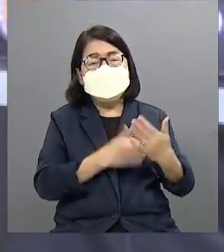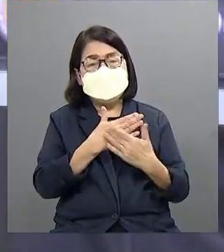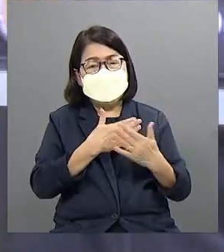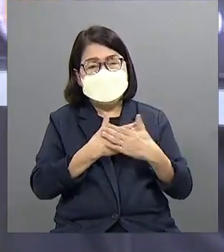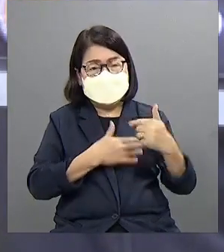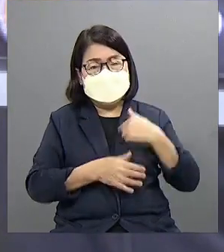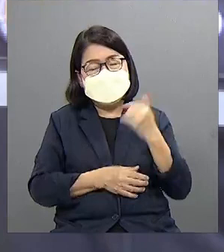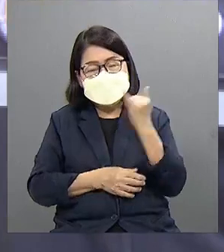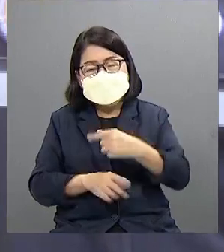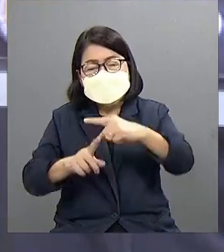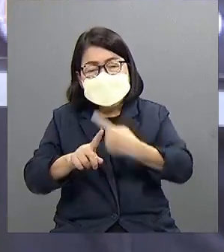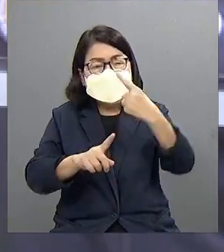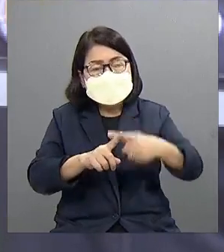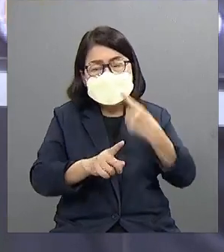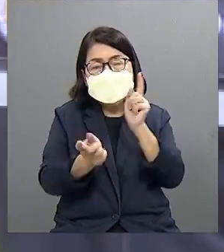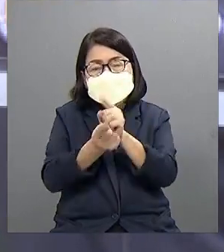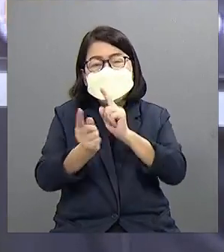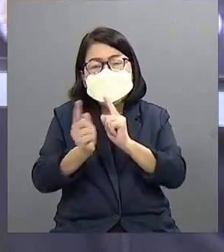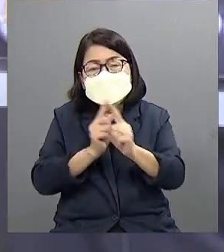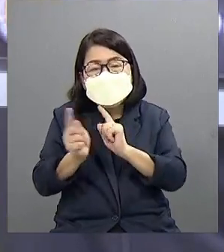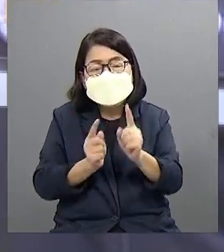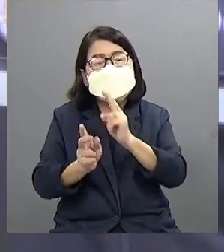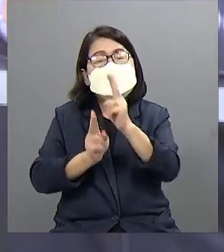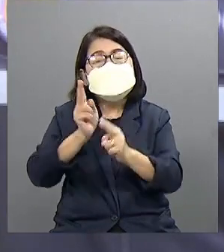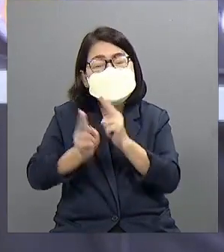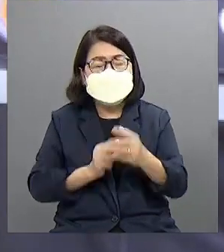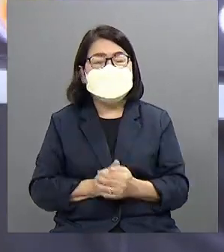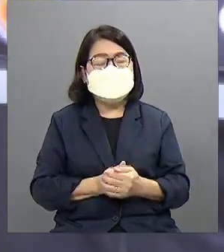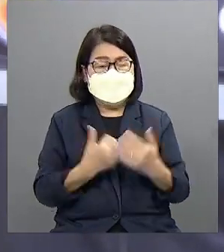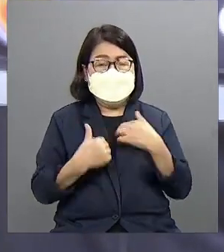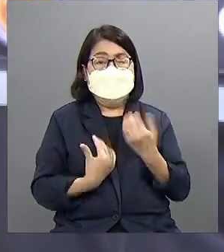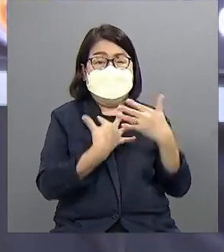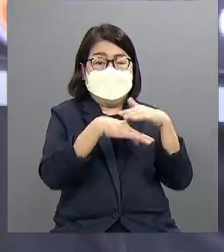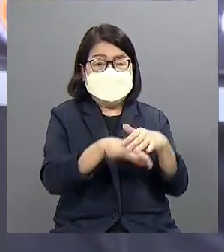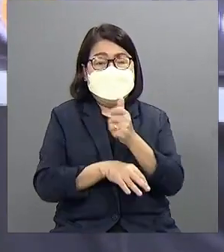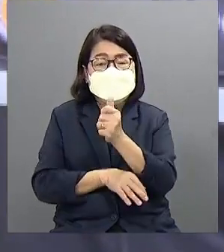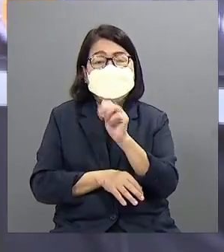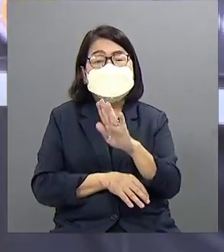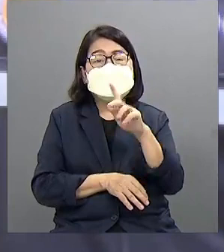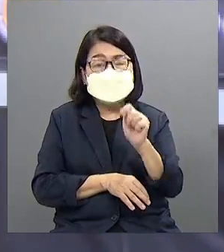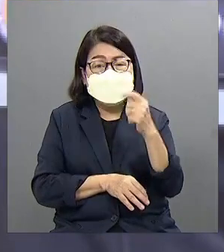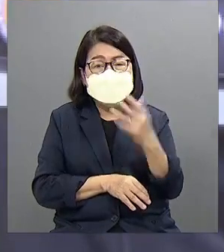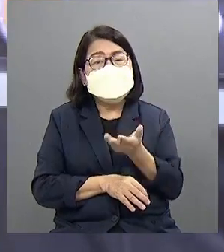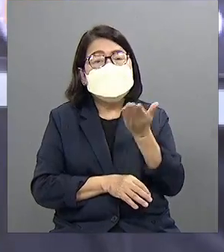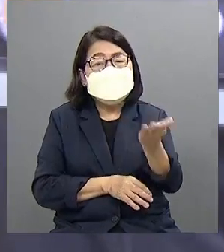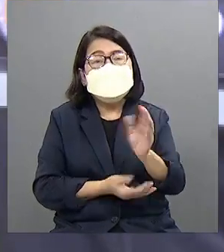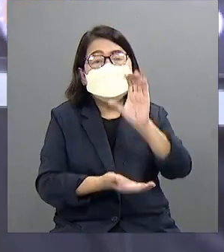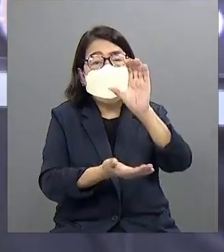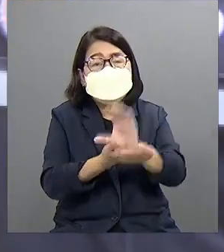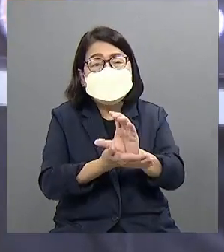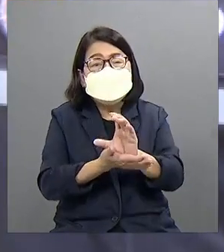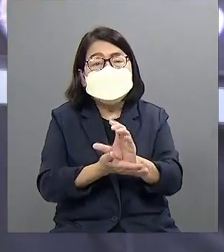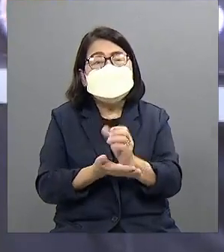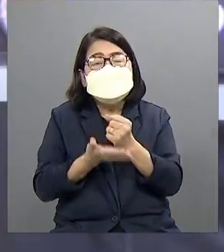นะครับนี่ท่านทางอบต.ครับก็ประสานอบต.ให้ทำเรื่องของเงินสนับสนุนจากพัฒนาสังคมและความมั่นคงของมนุษย์ของจังหวัด